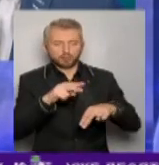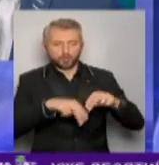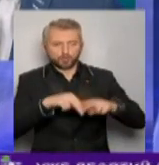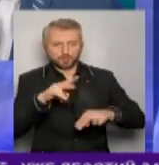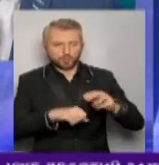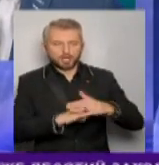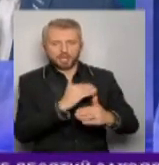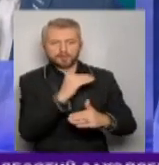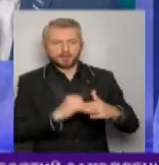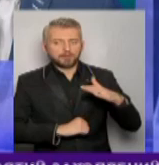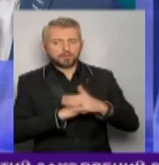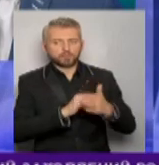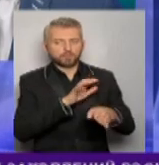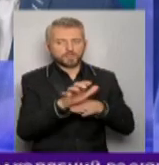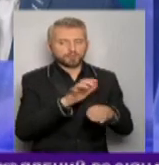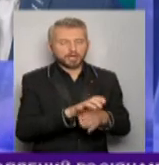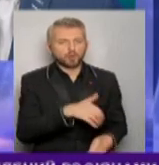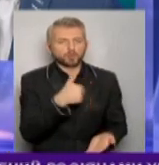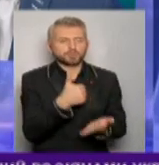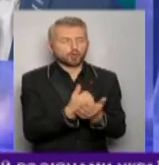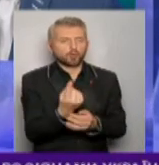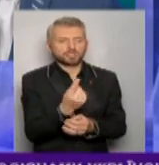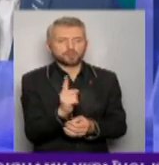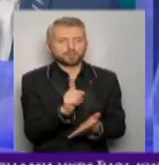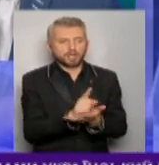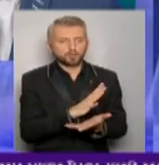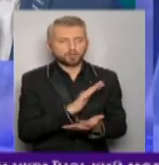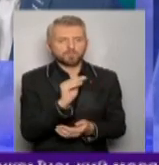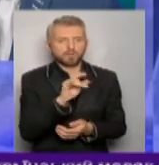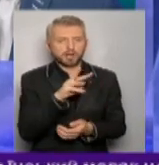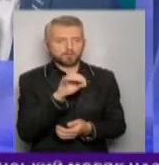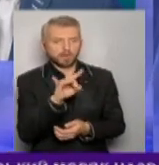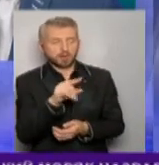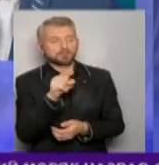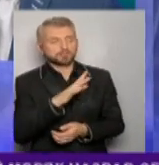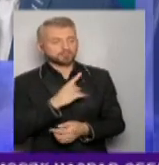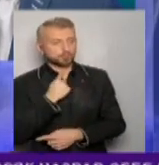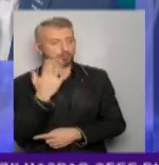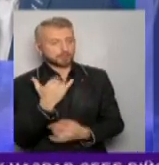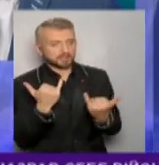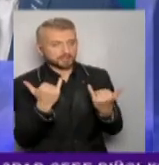рівні базового виробника головною одиницею має бути фермер. Вони проголосували зараз,